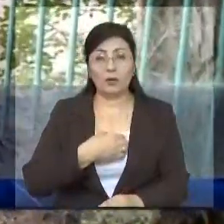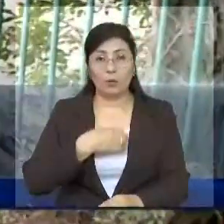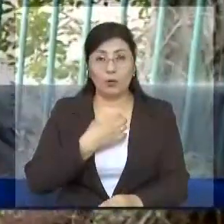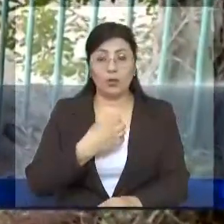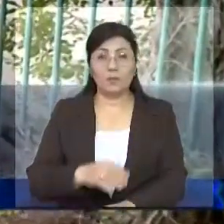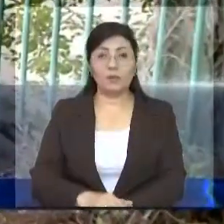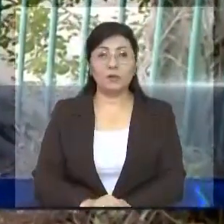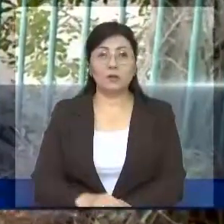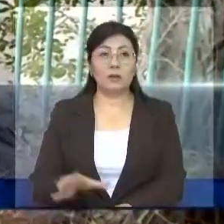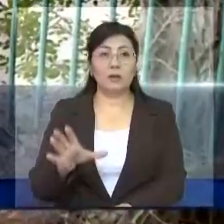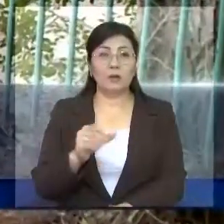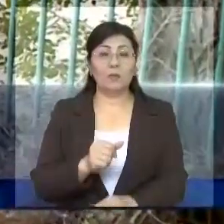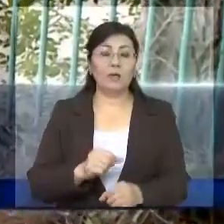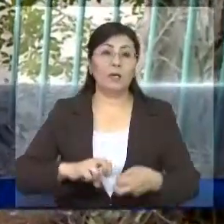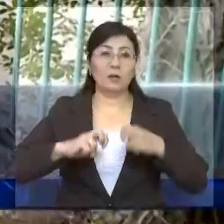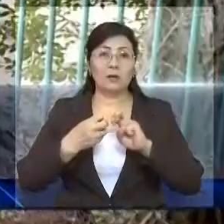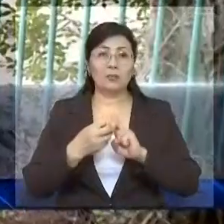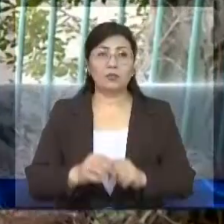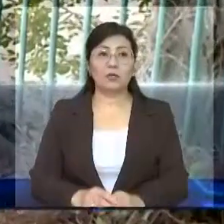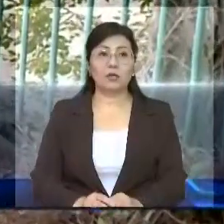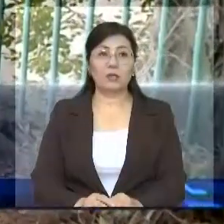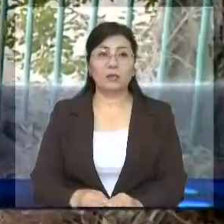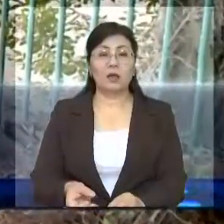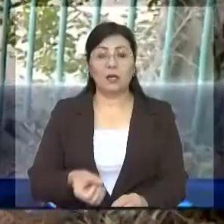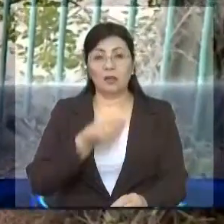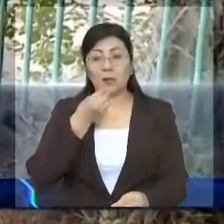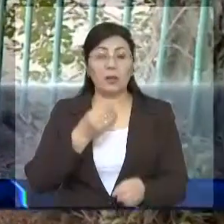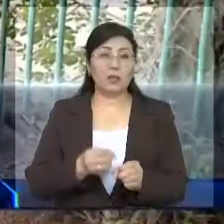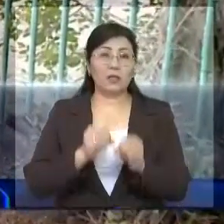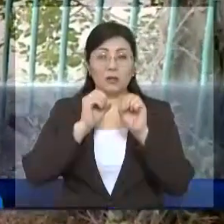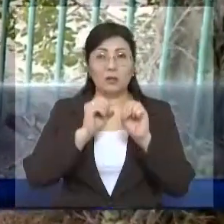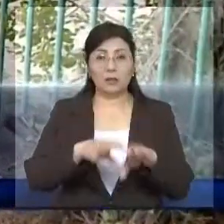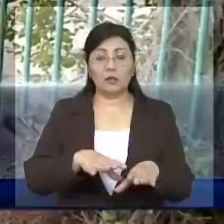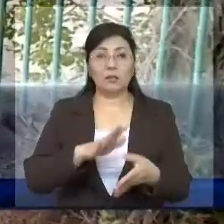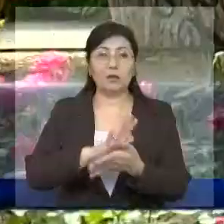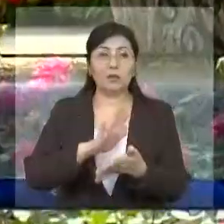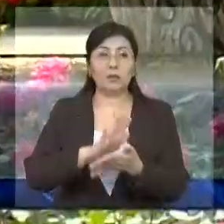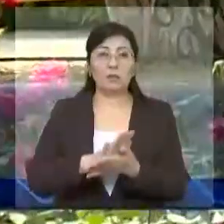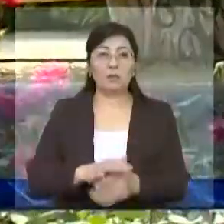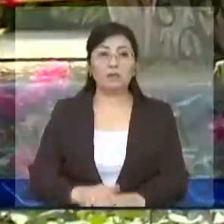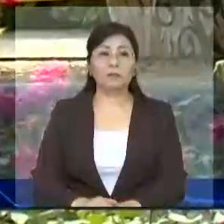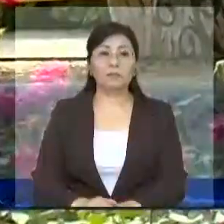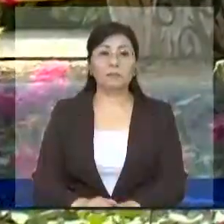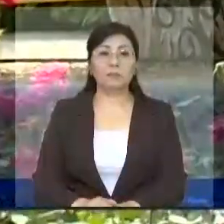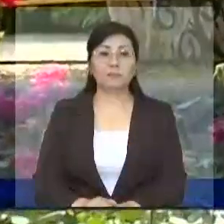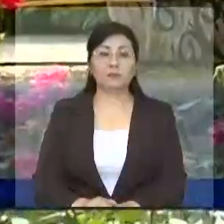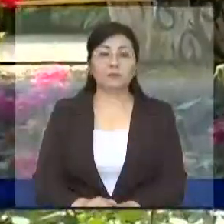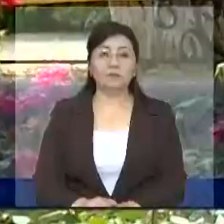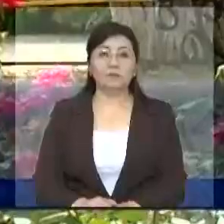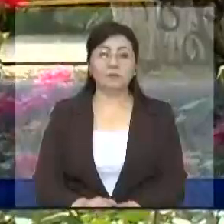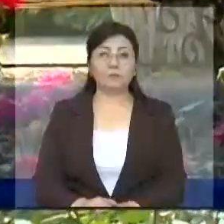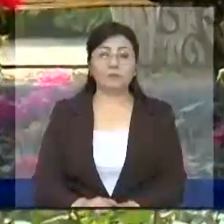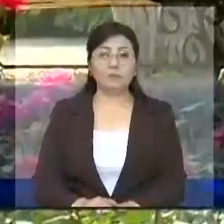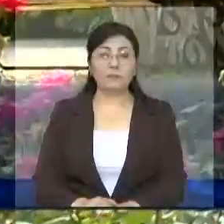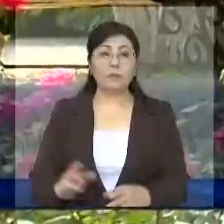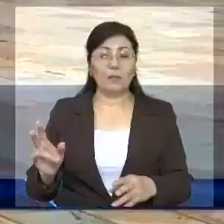Ya, вообще бәрін құртып кетеді ғой, жеген тамақтар бәрі жатады, ұйықтап. Жоғалып кетеді, қайттан келеді, бәрі